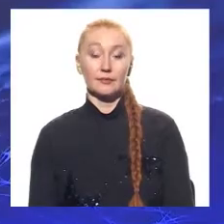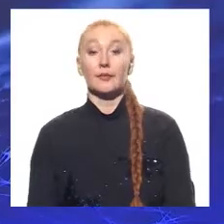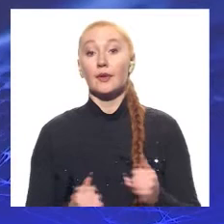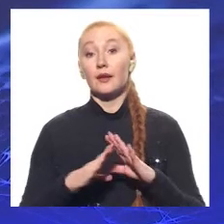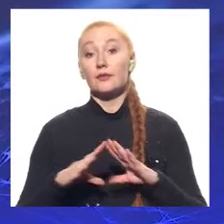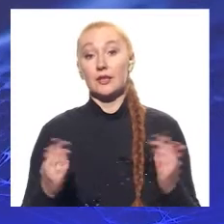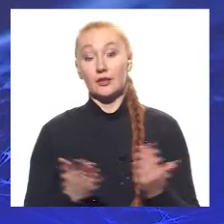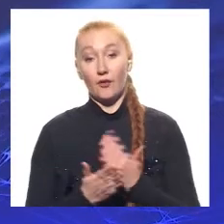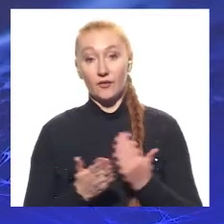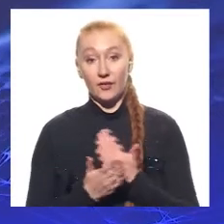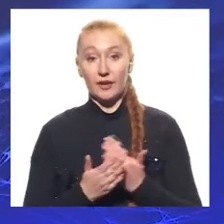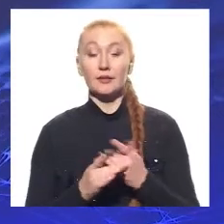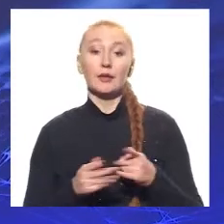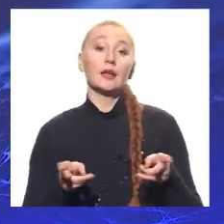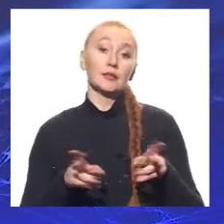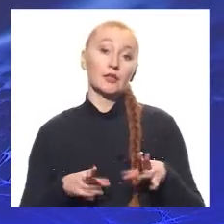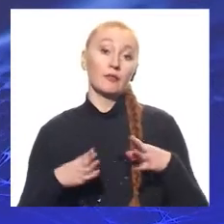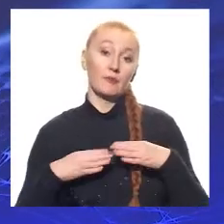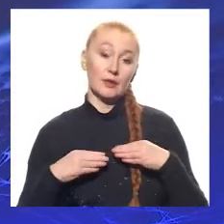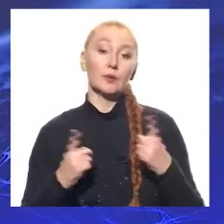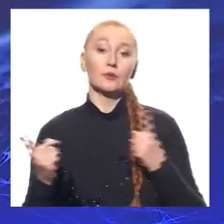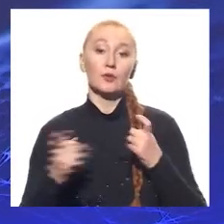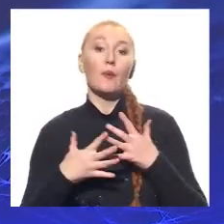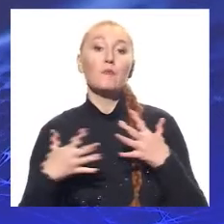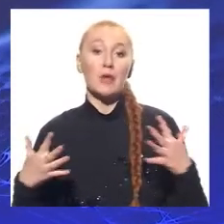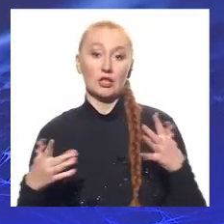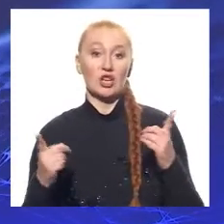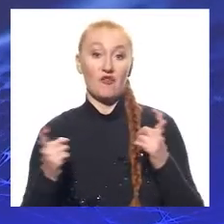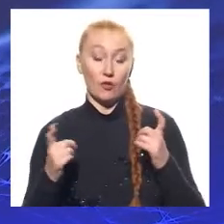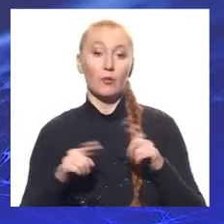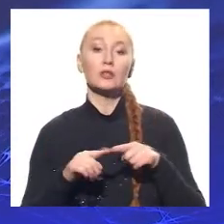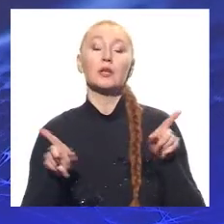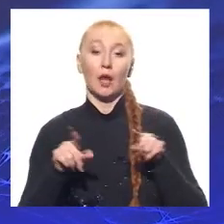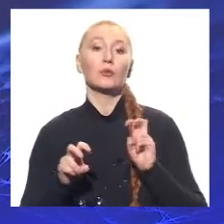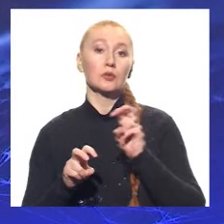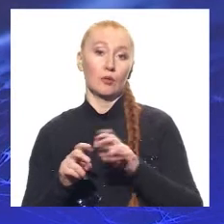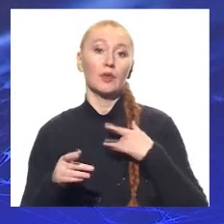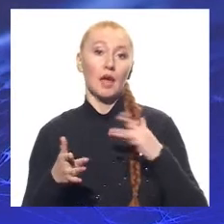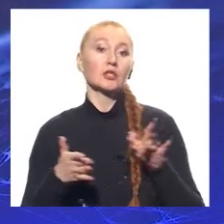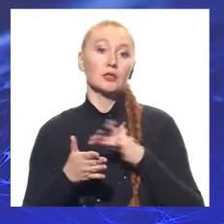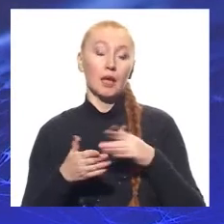Ну а наразі це всі новини. Залишайтеся з нами та дізнавайтеся більше інформації. Також заходьте на наш